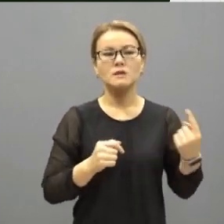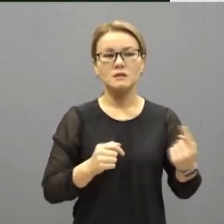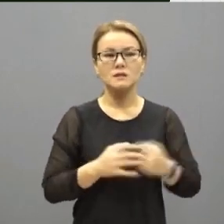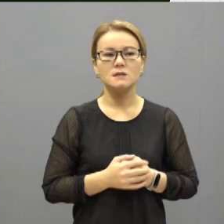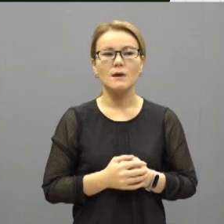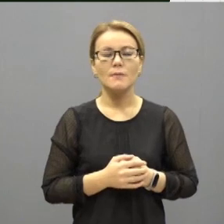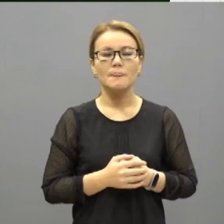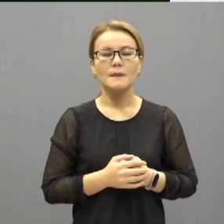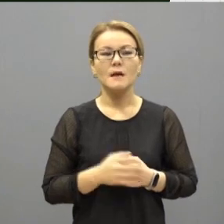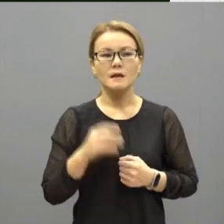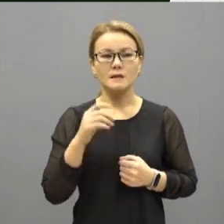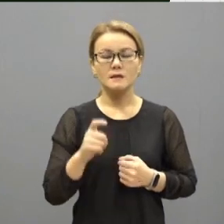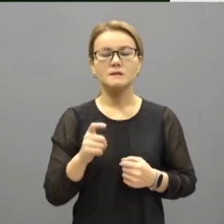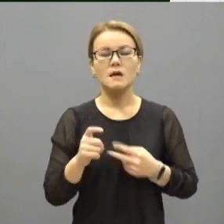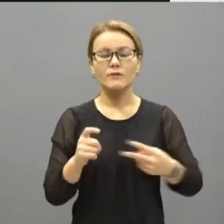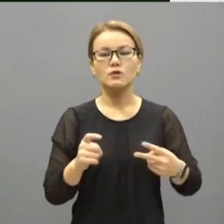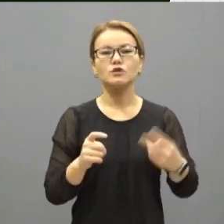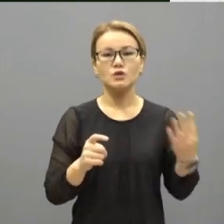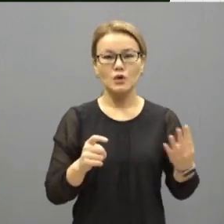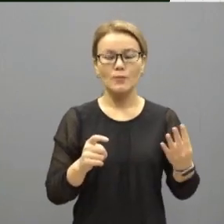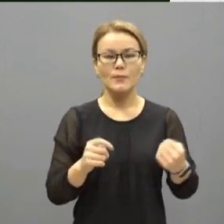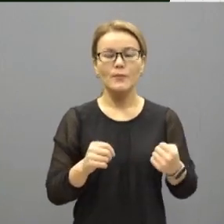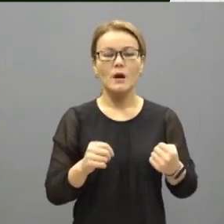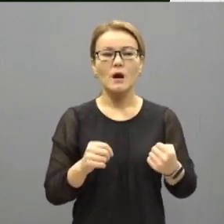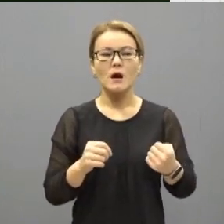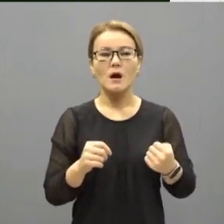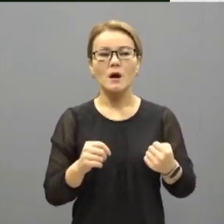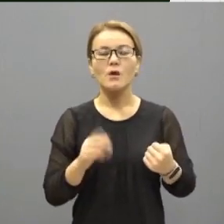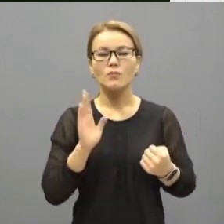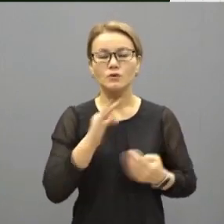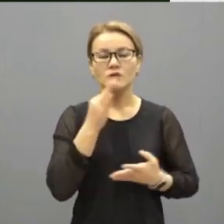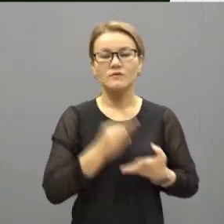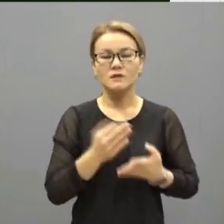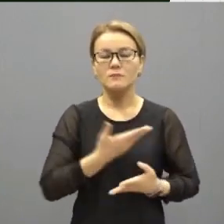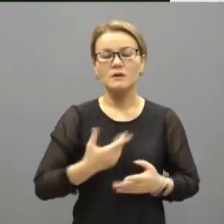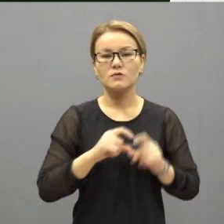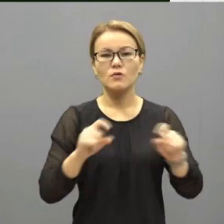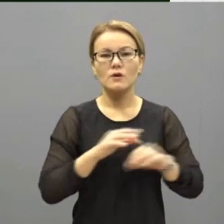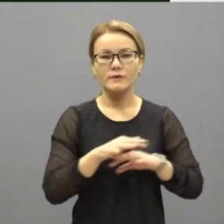Х равно 4, что и будет являться ответом нашего уравнения.